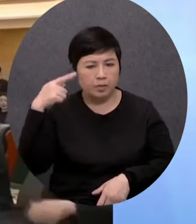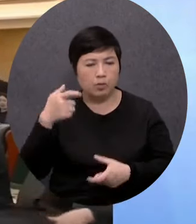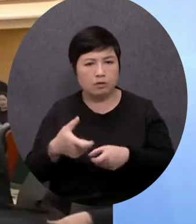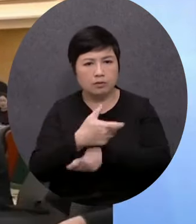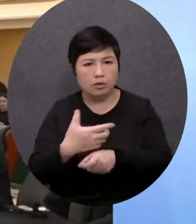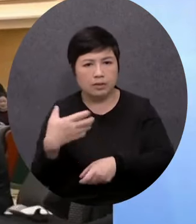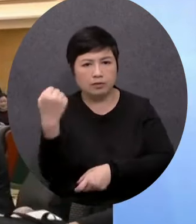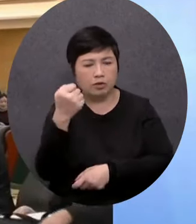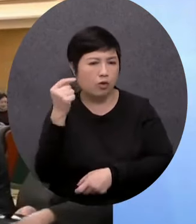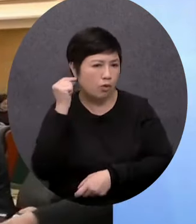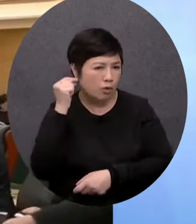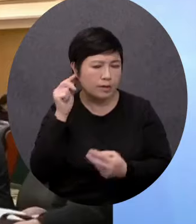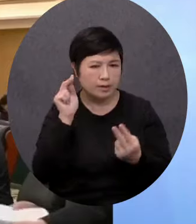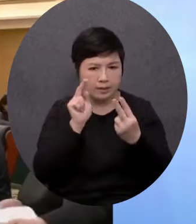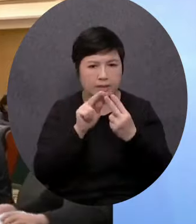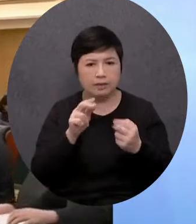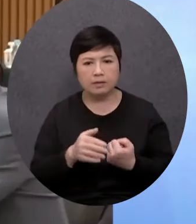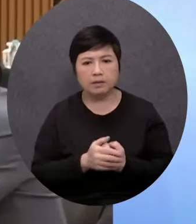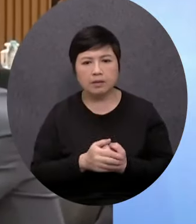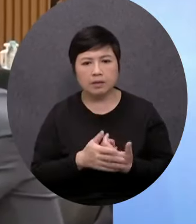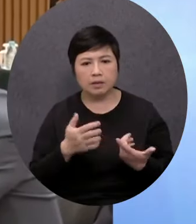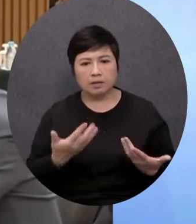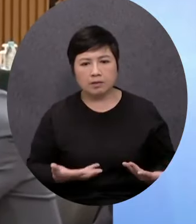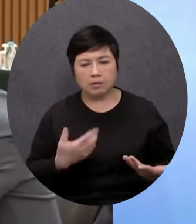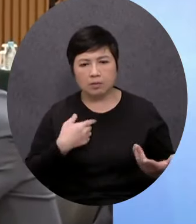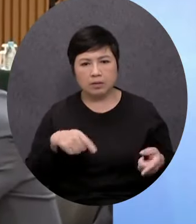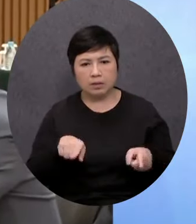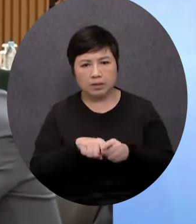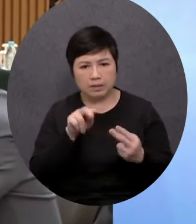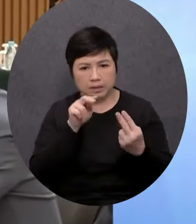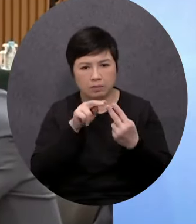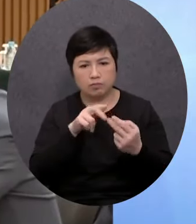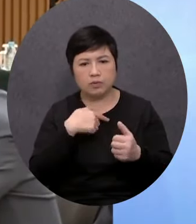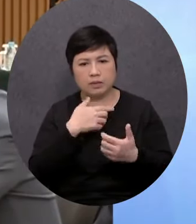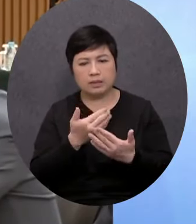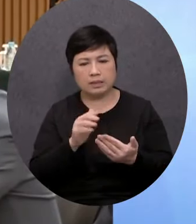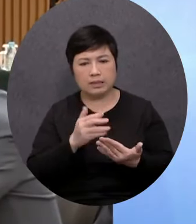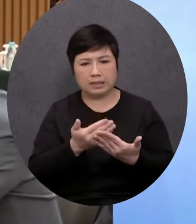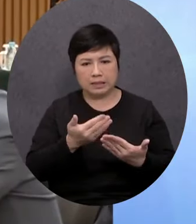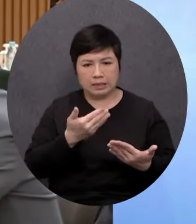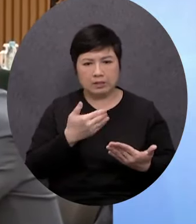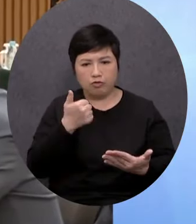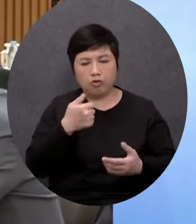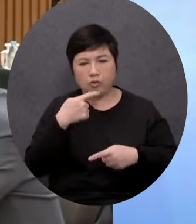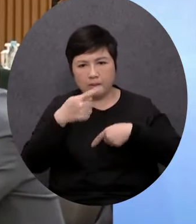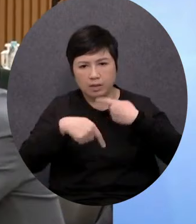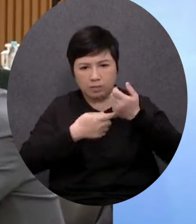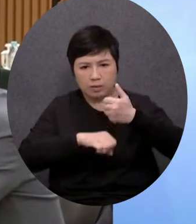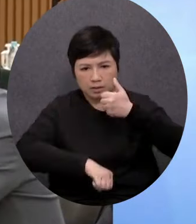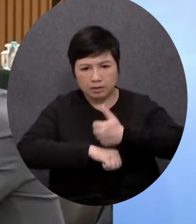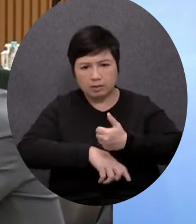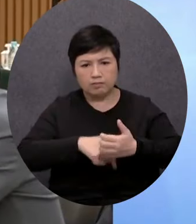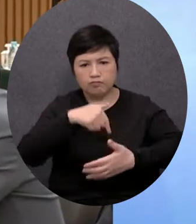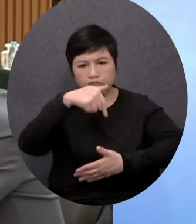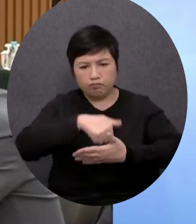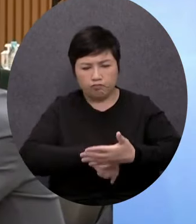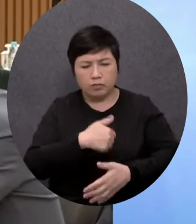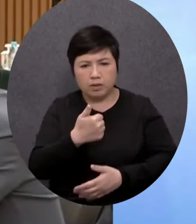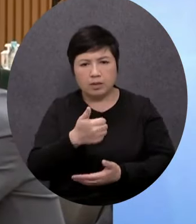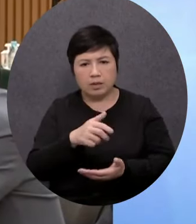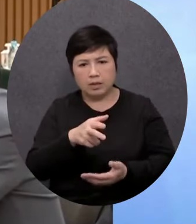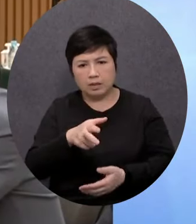面。 这次我和您的会谈目的主要是在前期良好沟通的基础上，继续深入落实好习